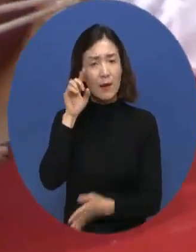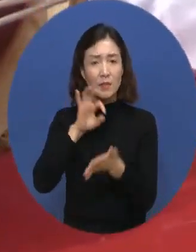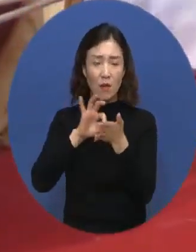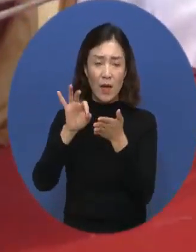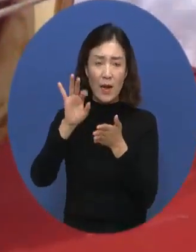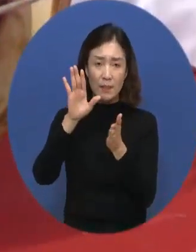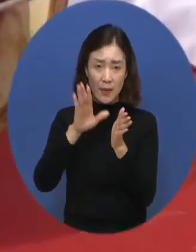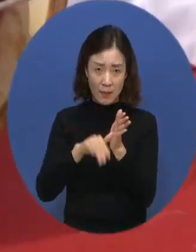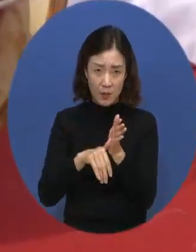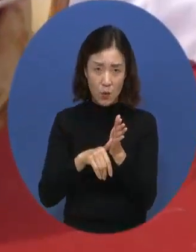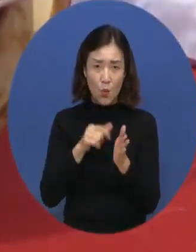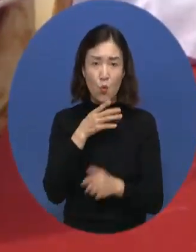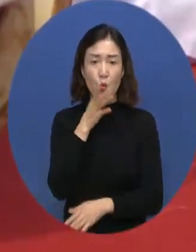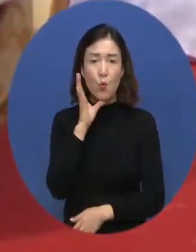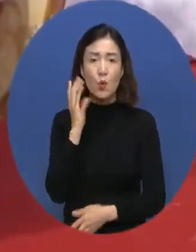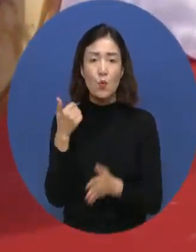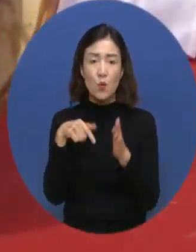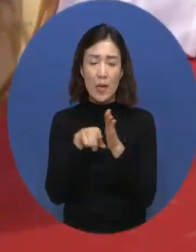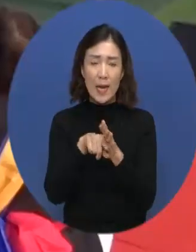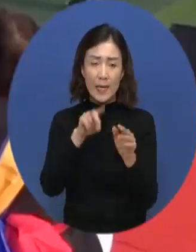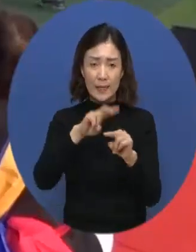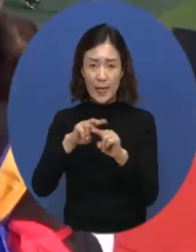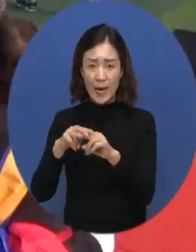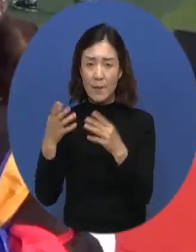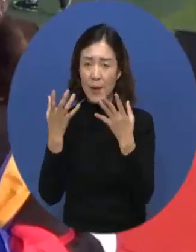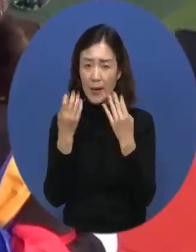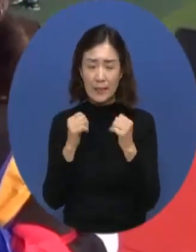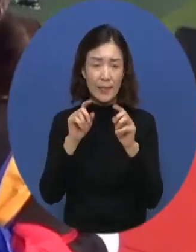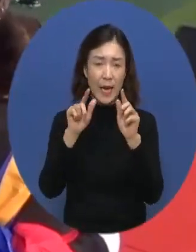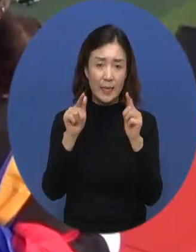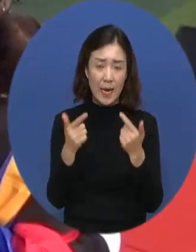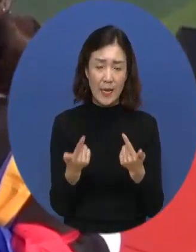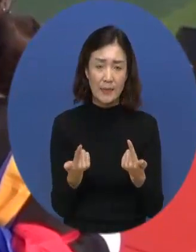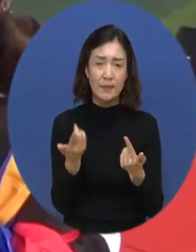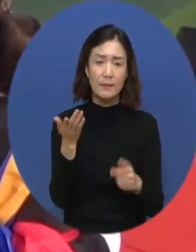때임에도 노인들을 위한 자리가 많지는 않았는데요.